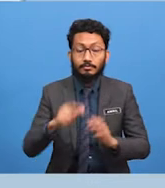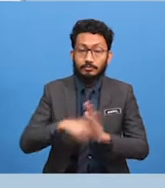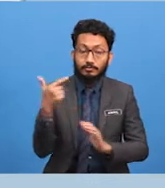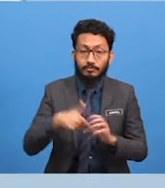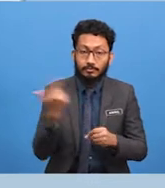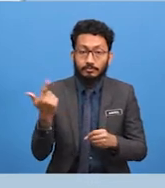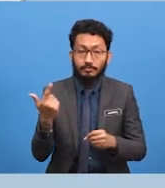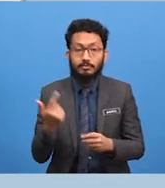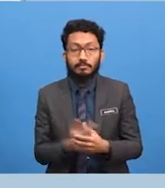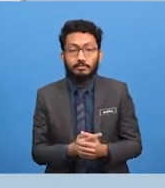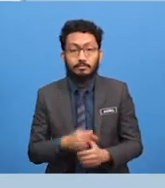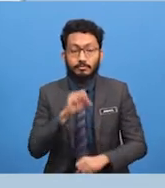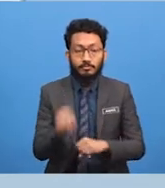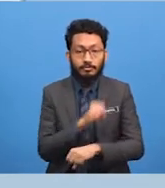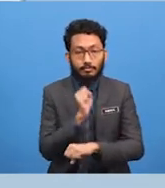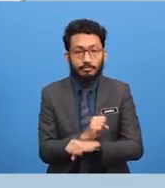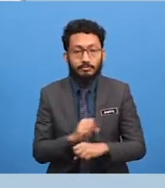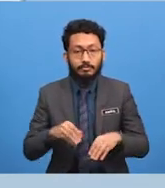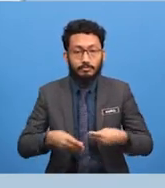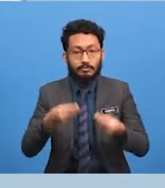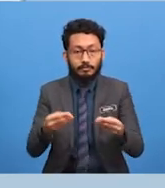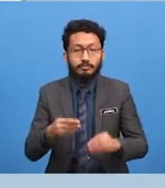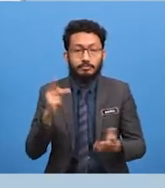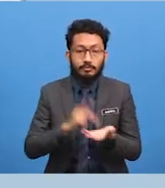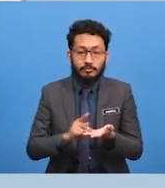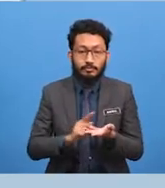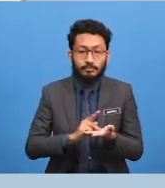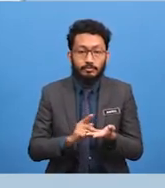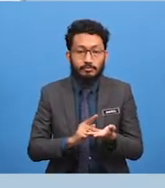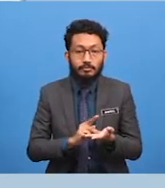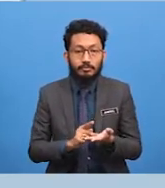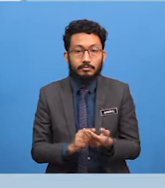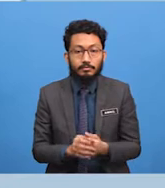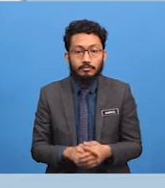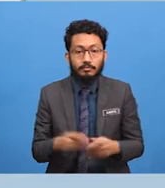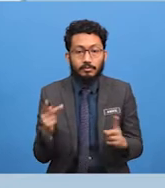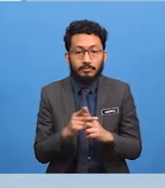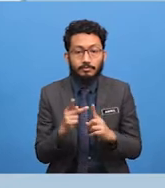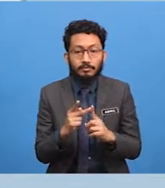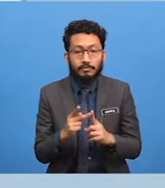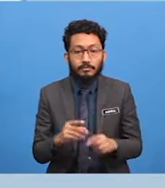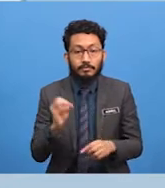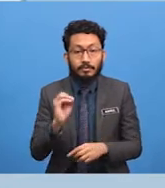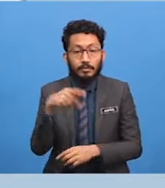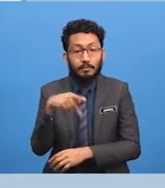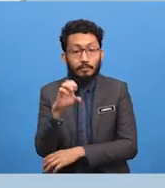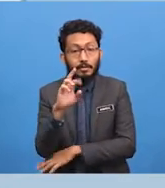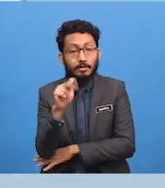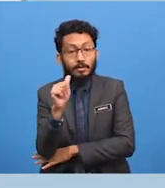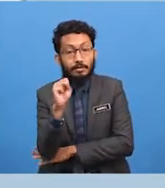luaran organisasi yang memberikan kesan secara langsung dan tidak langsung dalam operasi